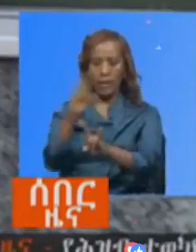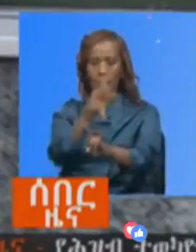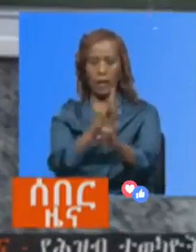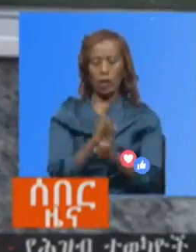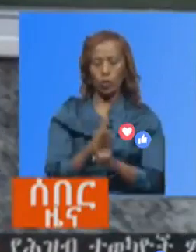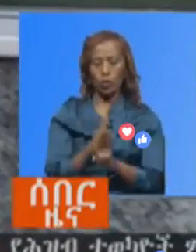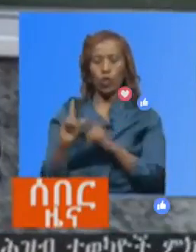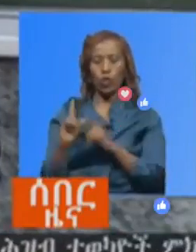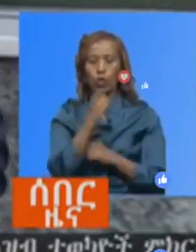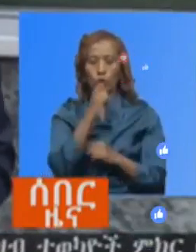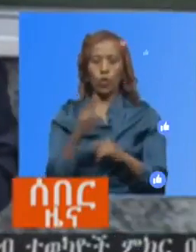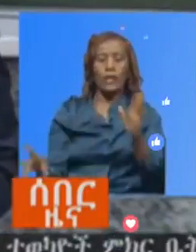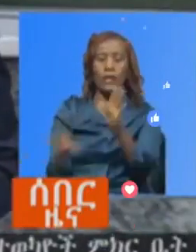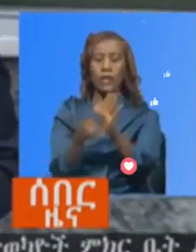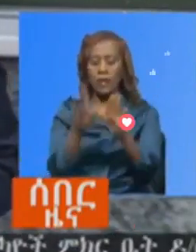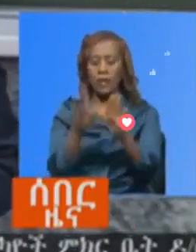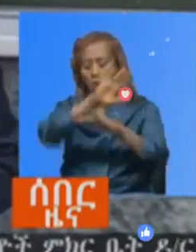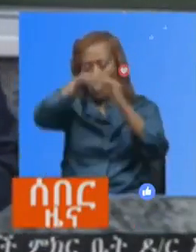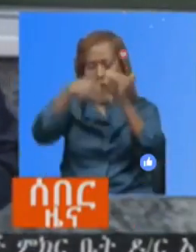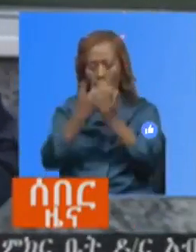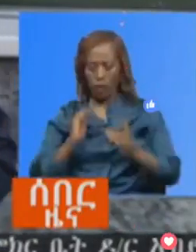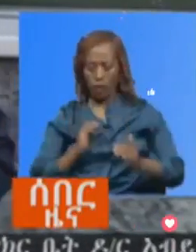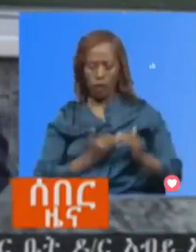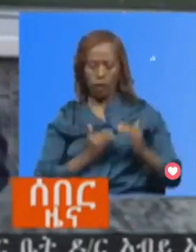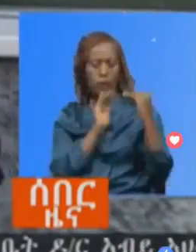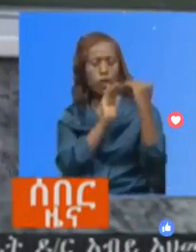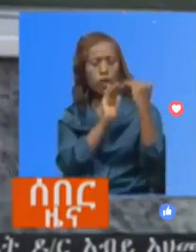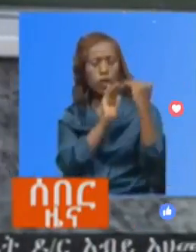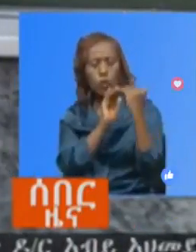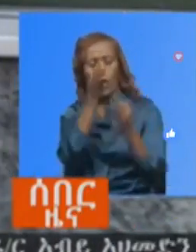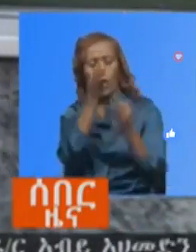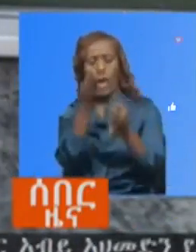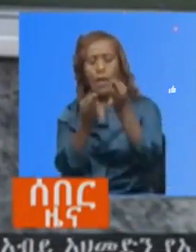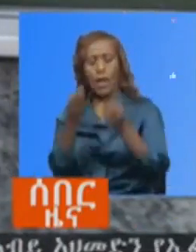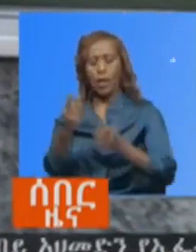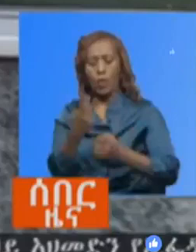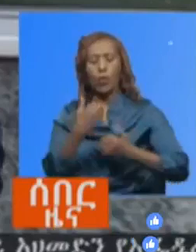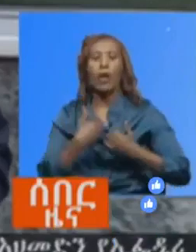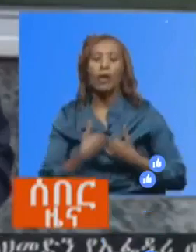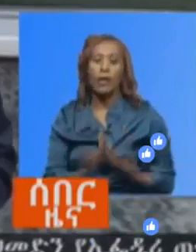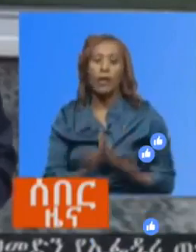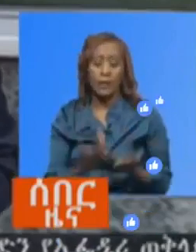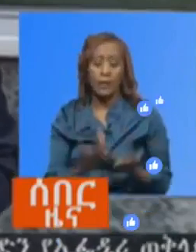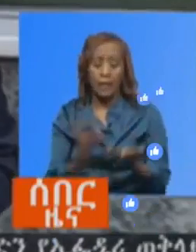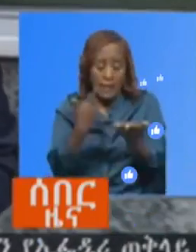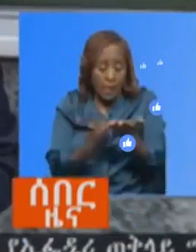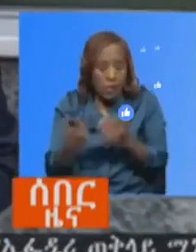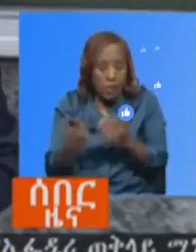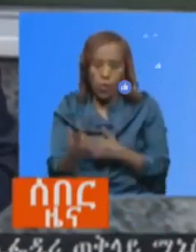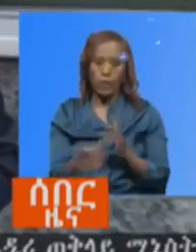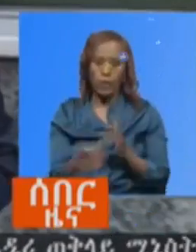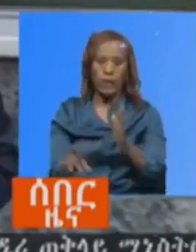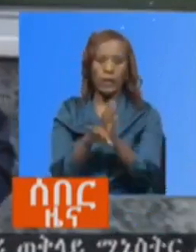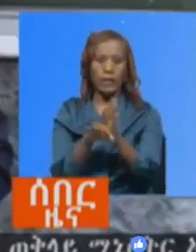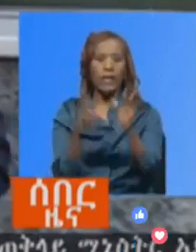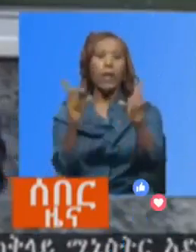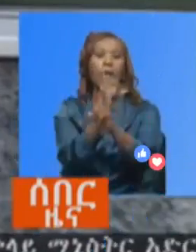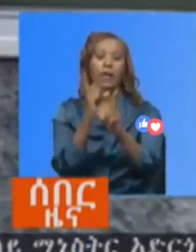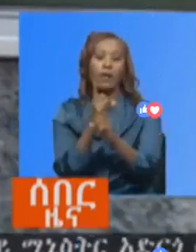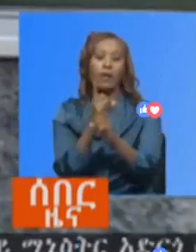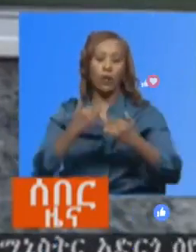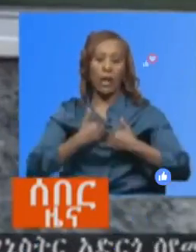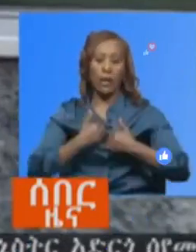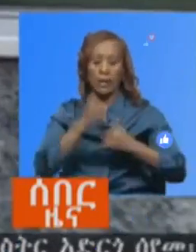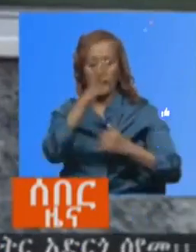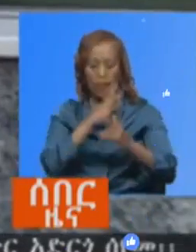ነው። ህግ ሁላችንንም እኩል የሚዳኝ መሆን አለበት። እንዲህ ሲሆን ህግ በተፈጥሮ ያለንን